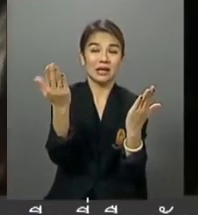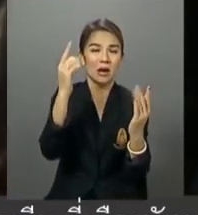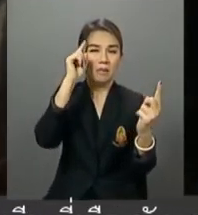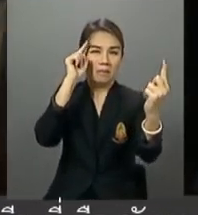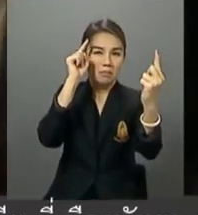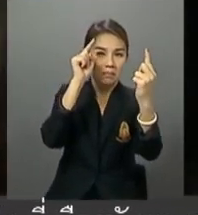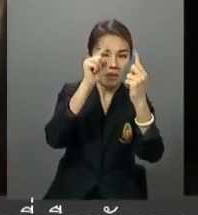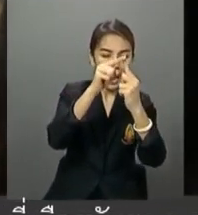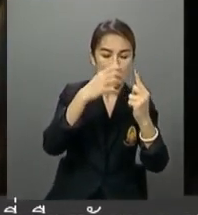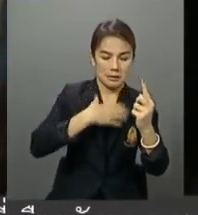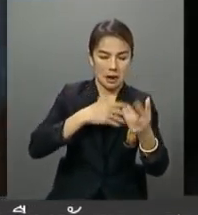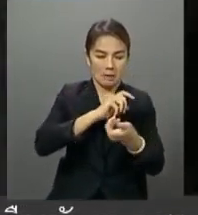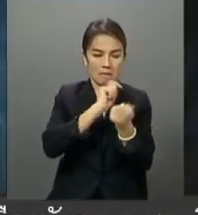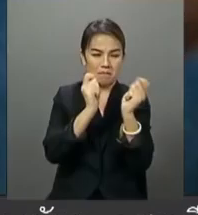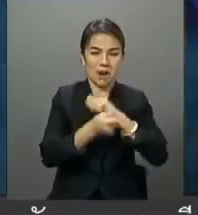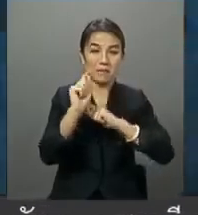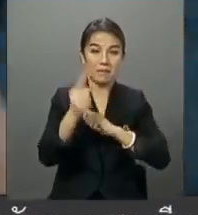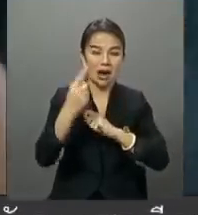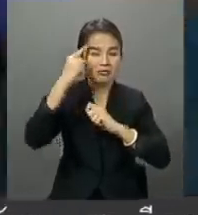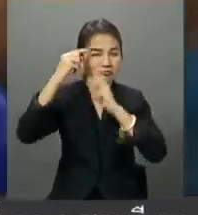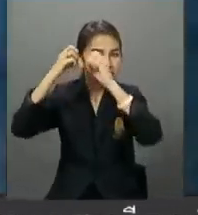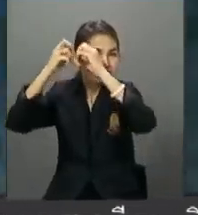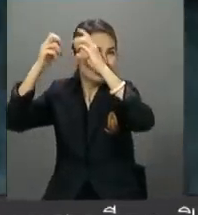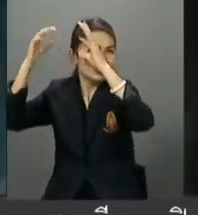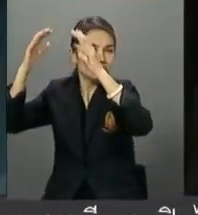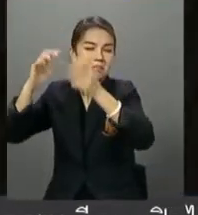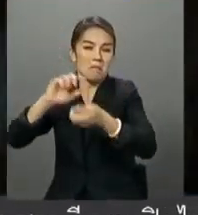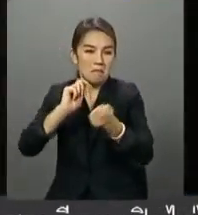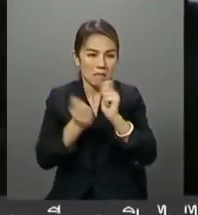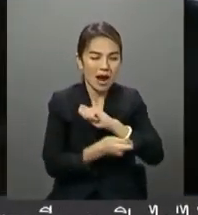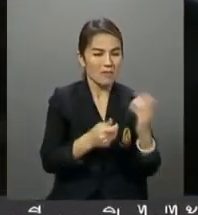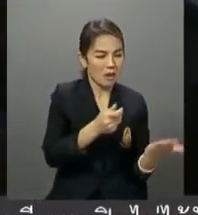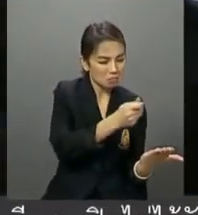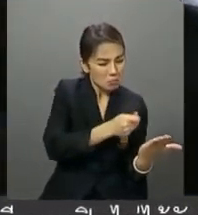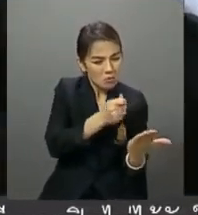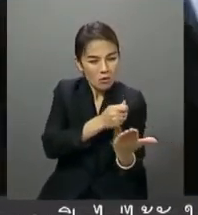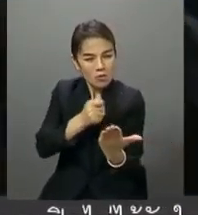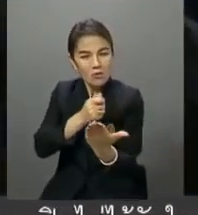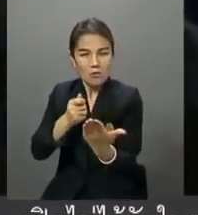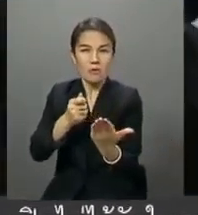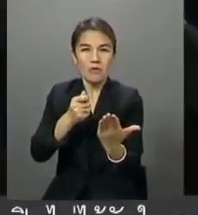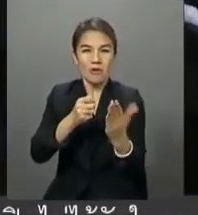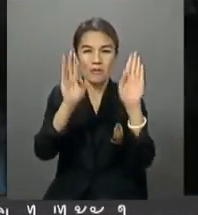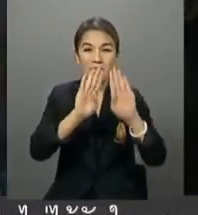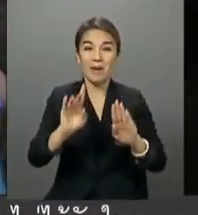ยนแนวงานเขียนจากแฟนตาซีเป็นแนวสืบสวนสอบสวนหรือโรแมนติกโดยเริ่มวางพล็อตเรื่